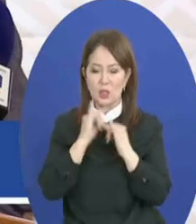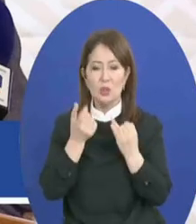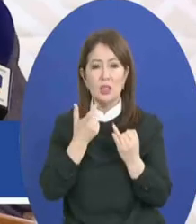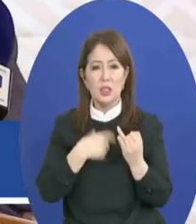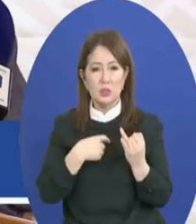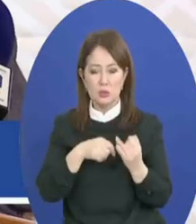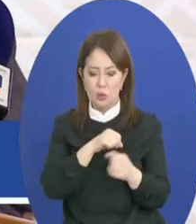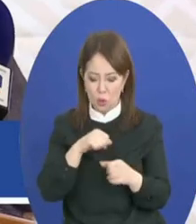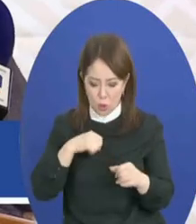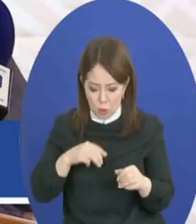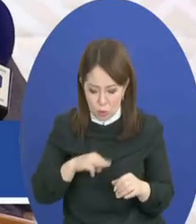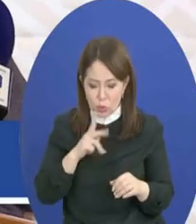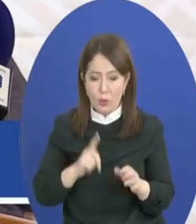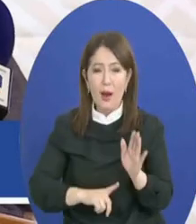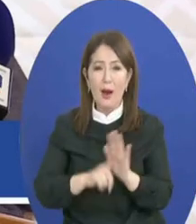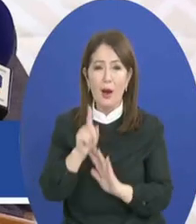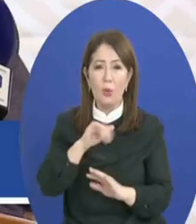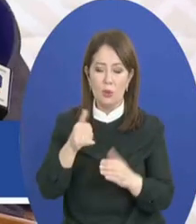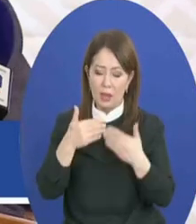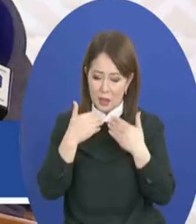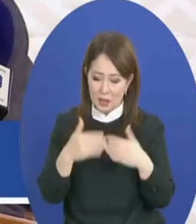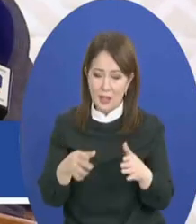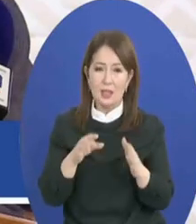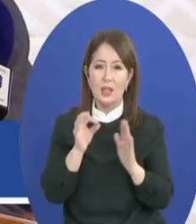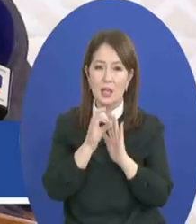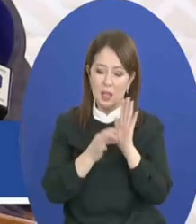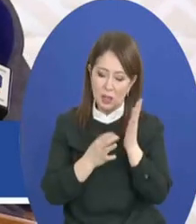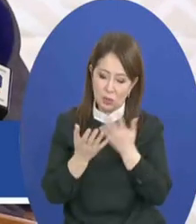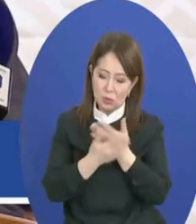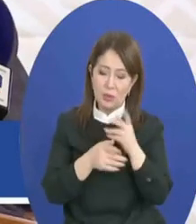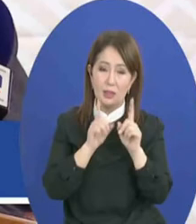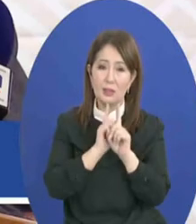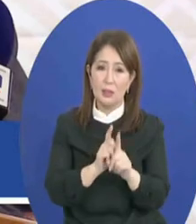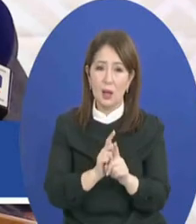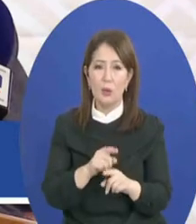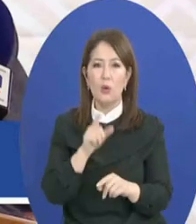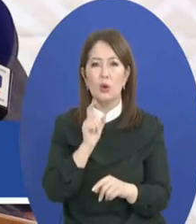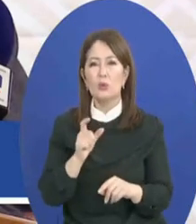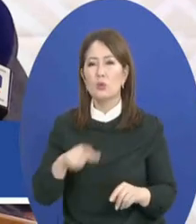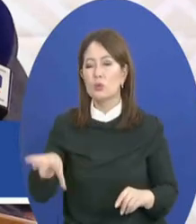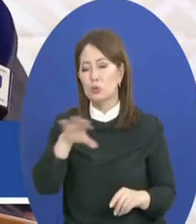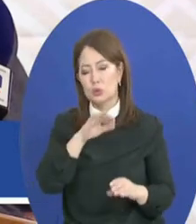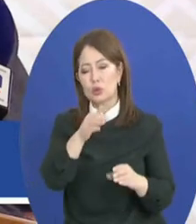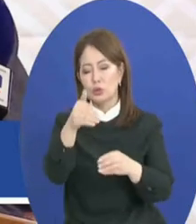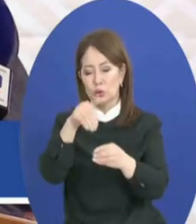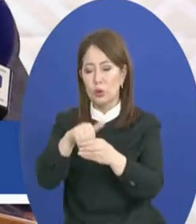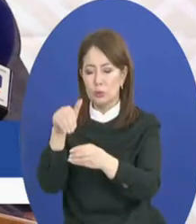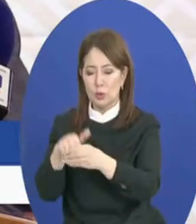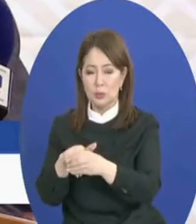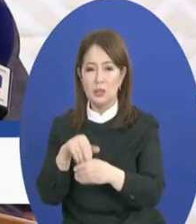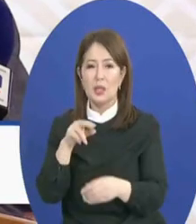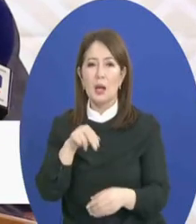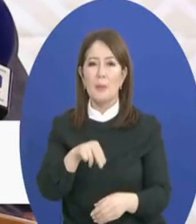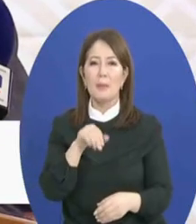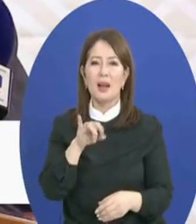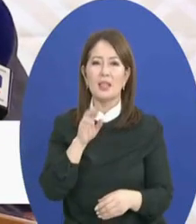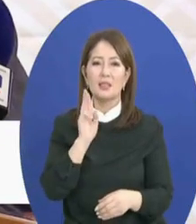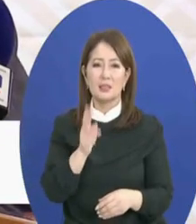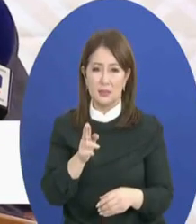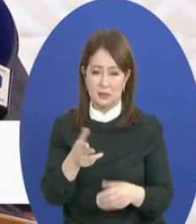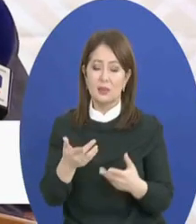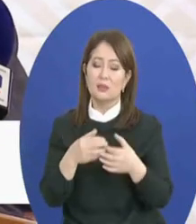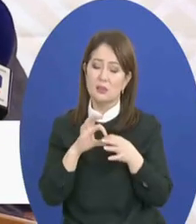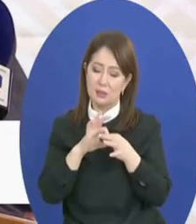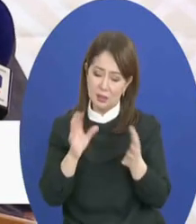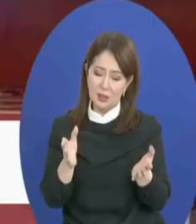гишүүн өөрийнхөө төвөнд анх удаа ийм нээлттэй хилцүүлгээр бас эн хүмүүсийг томилсон ийм практик өөрөө үе